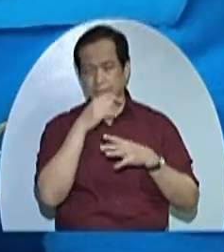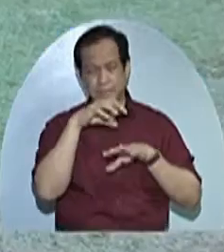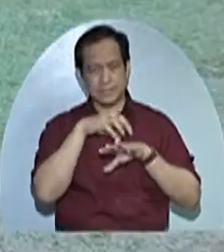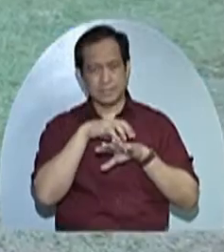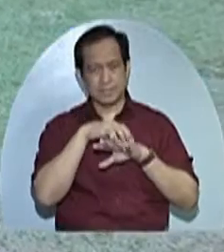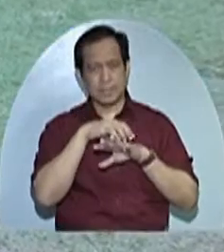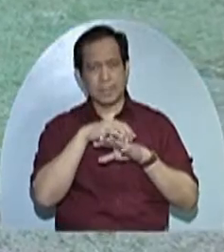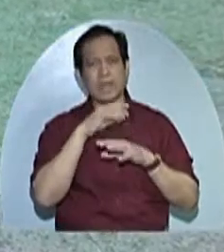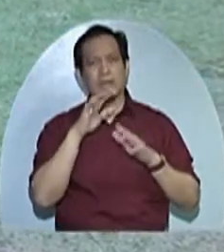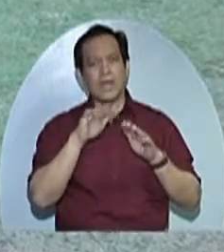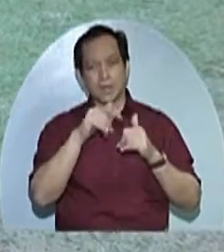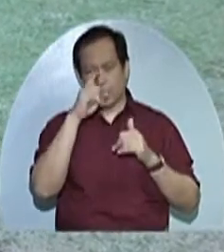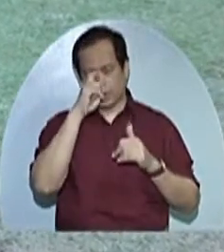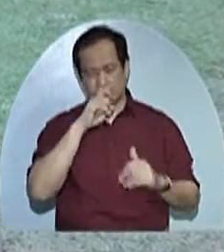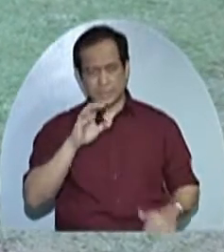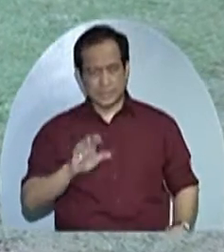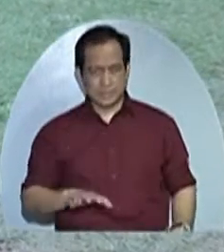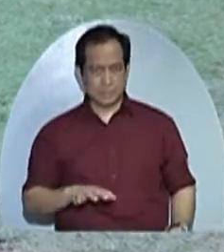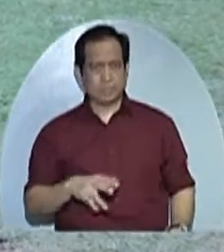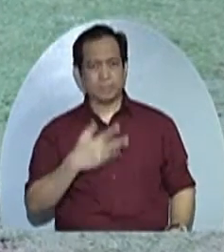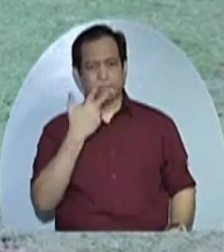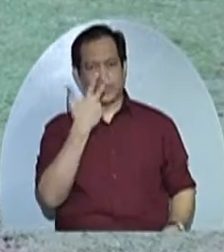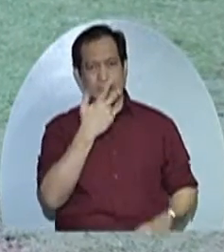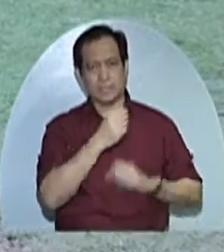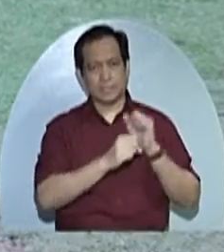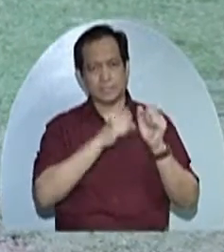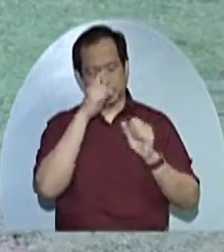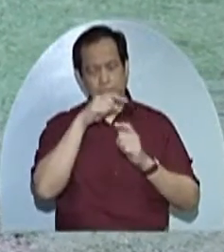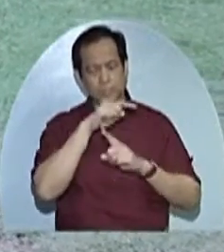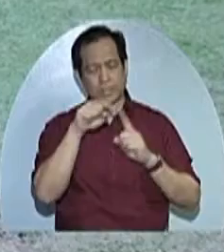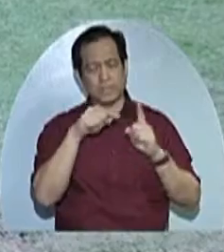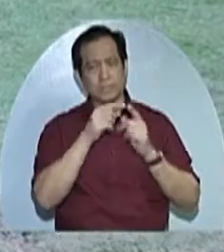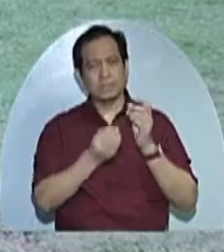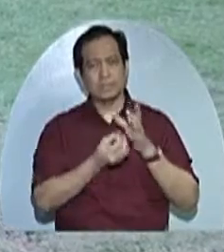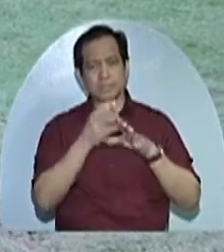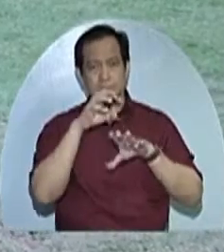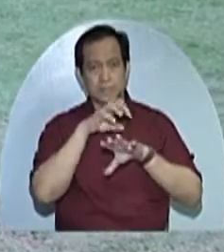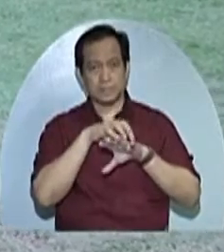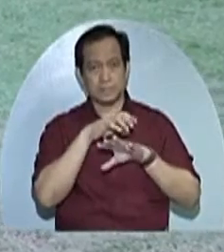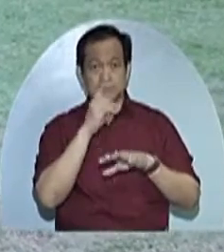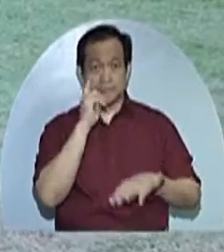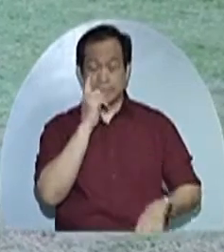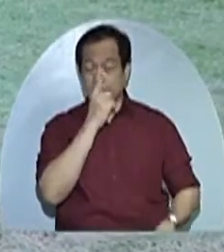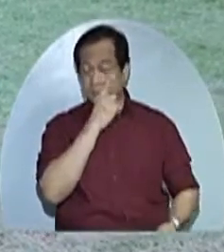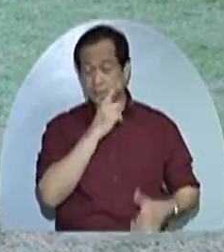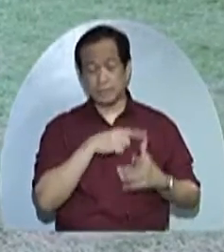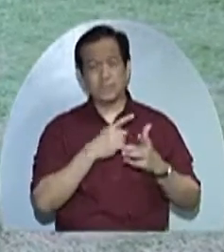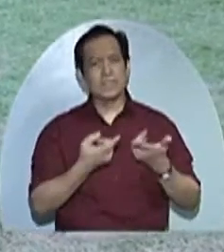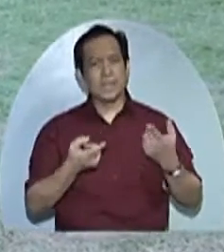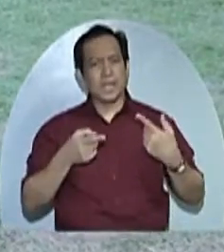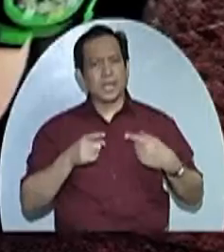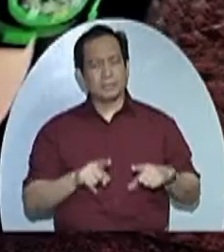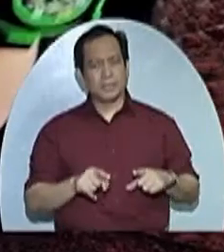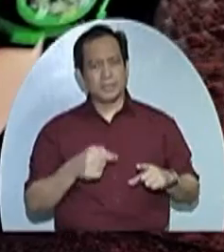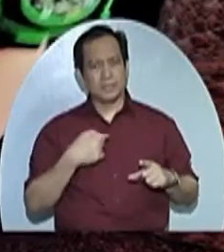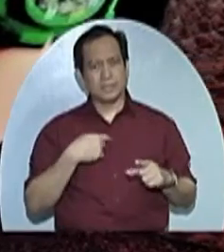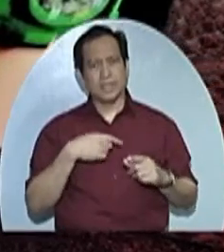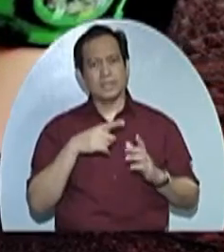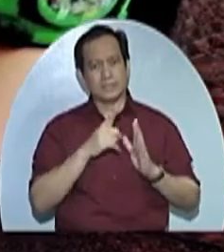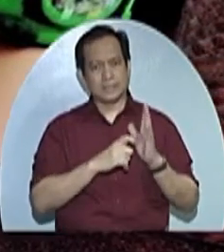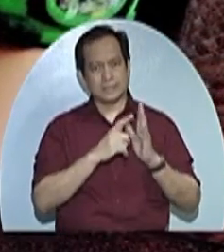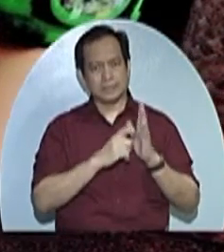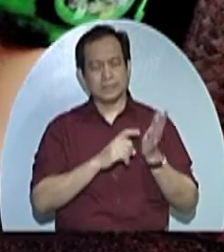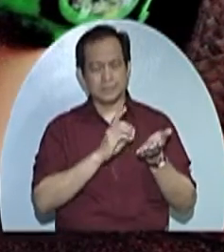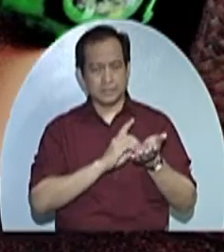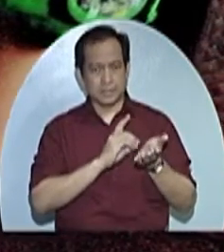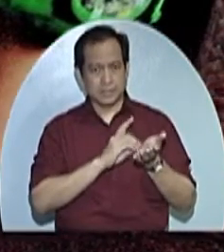ilang taon, sir, ang tumubo yung bukol niya? 3 po, 3 taon po. Pagkatapos, anong ginawa ninyo? Eh,